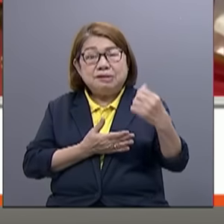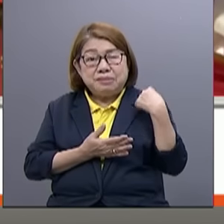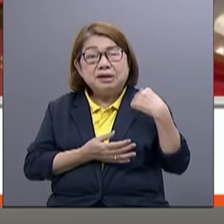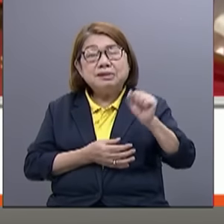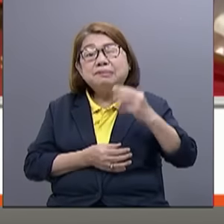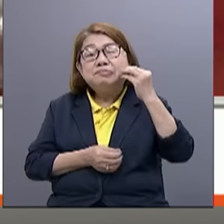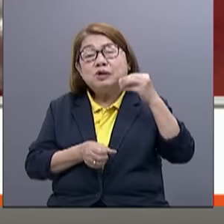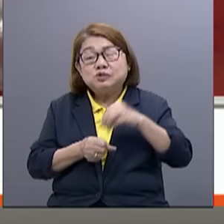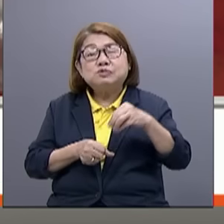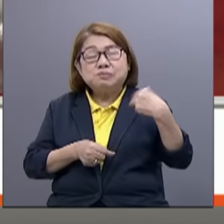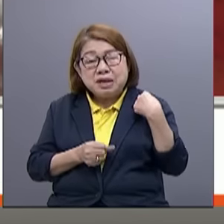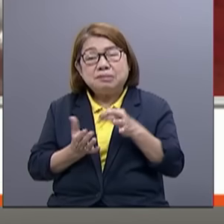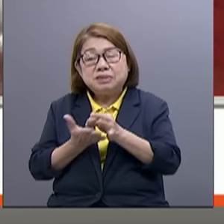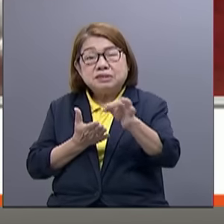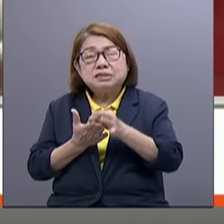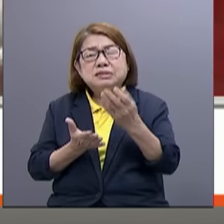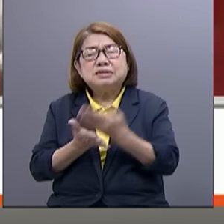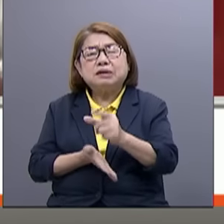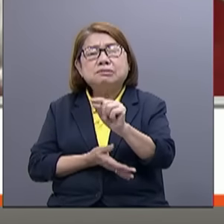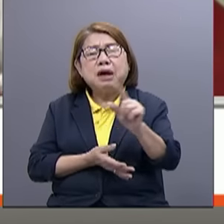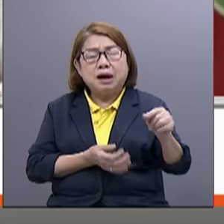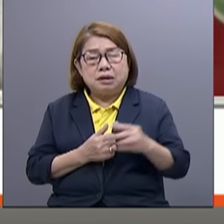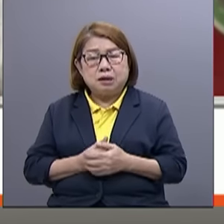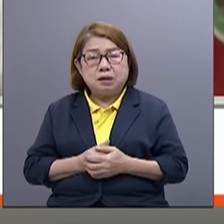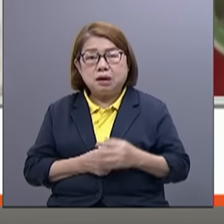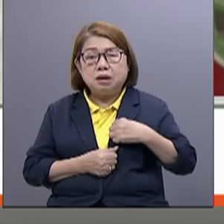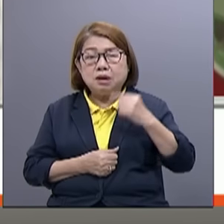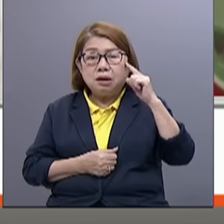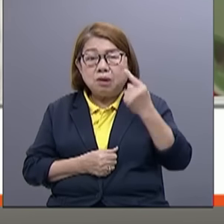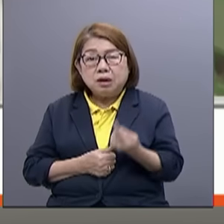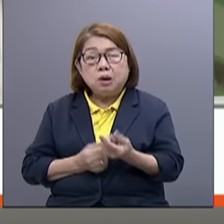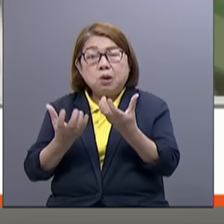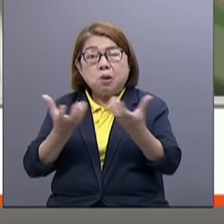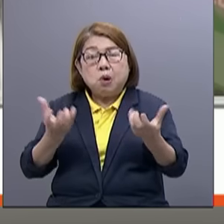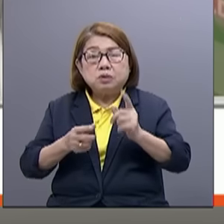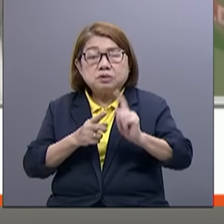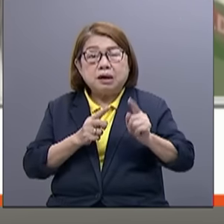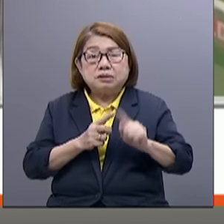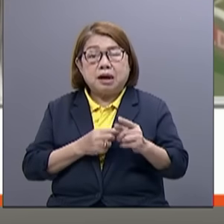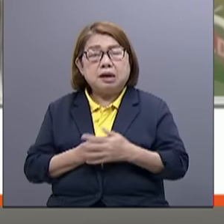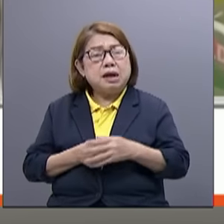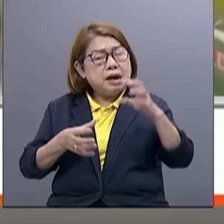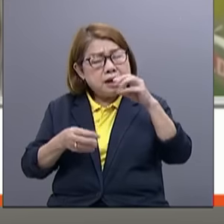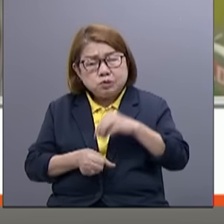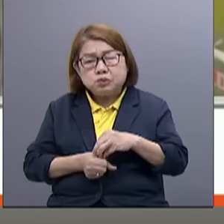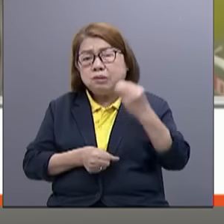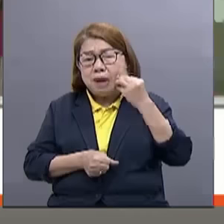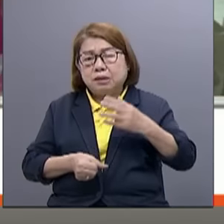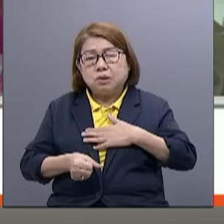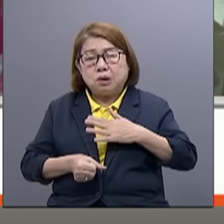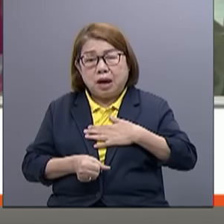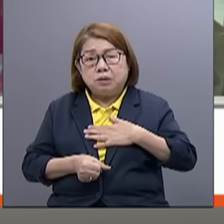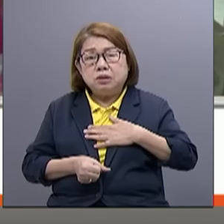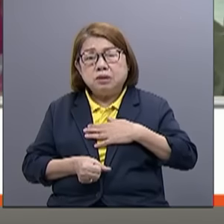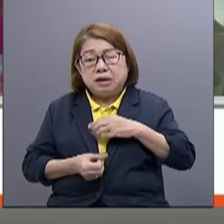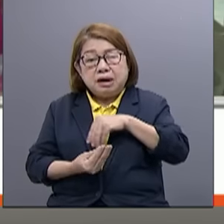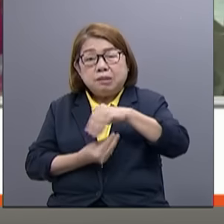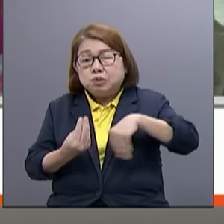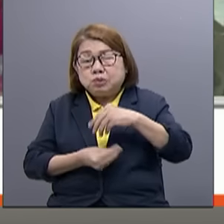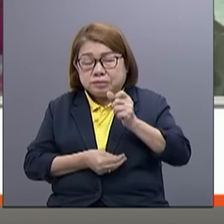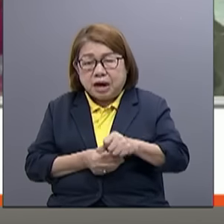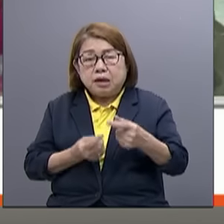ค่ะเราอาจจะไม่รู้เลยว่านี่คือร้านที่รวบรวมเอาของใช้ในชีวิตประจำวันจากประเทศจีนเข้ามาเพราะค